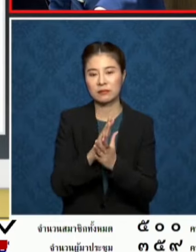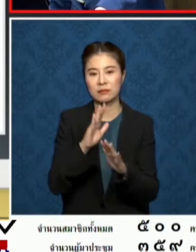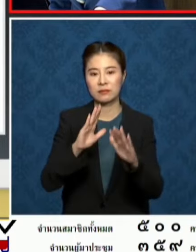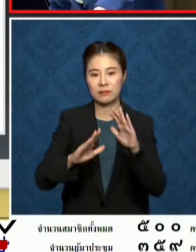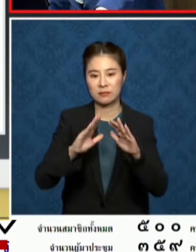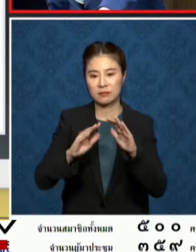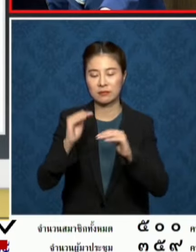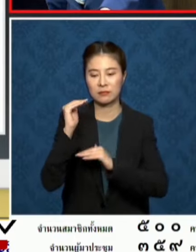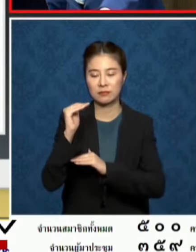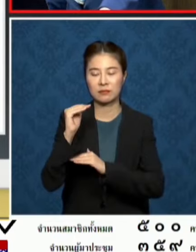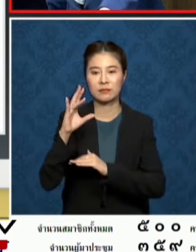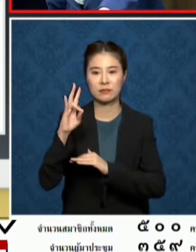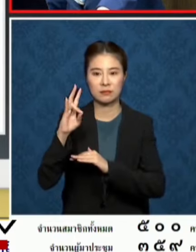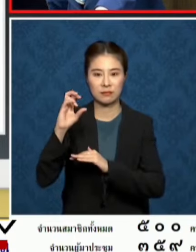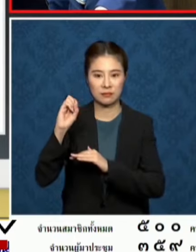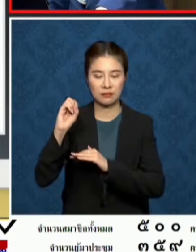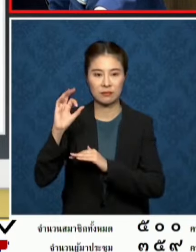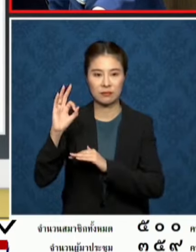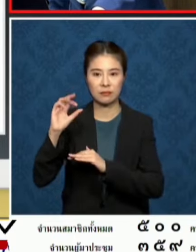แค่